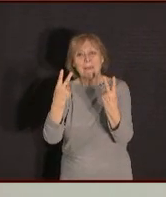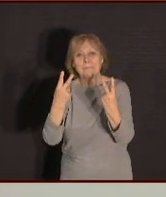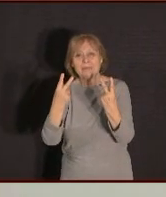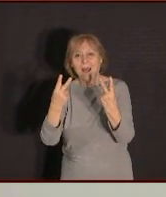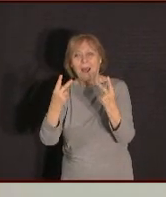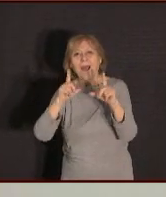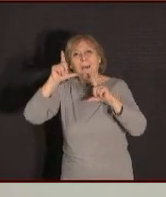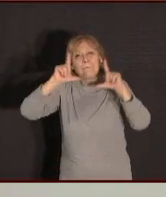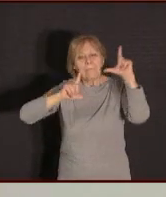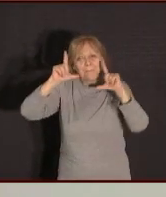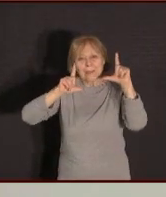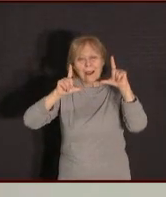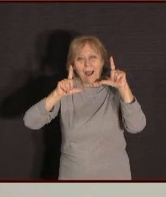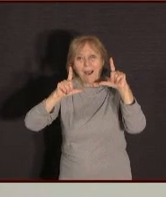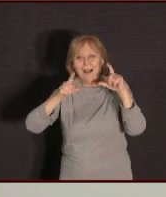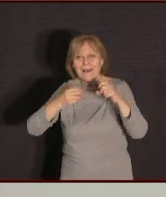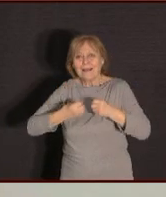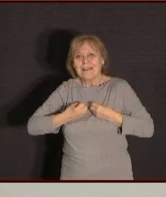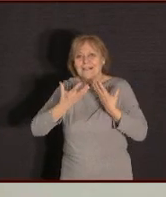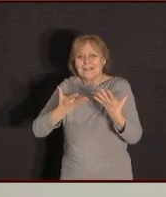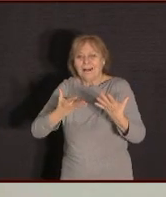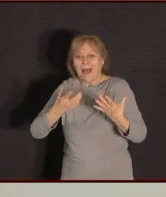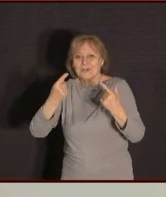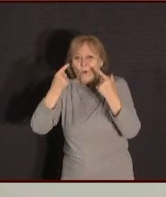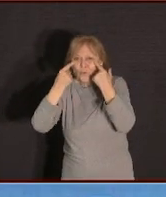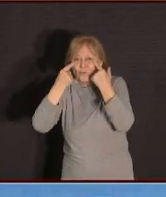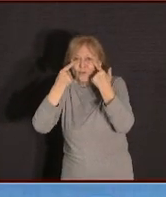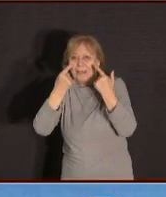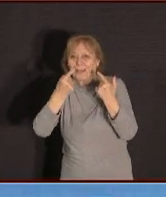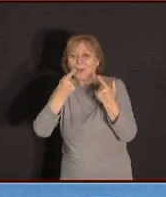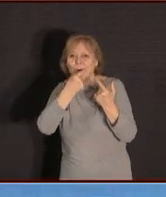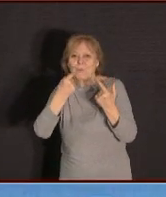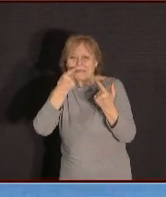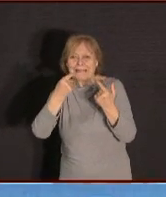tudi predvsem mimika obraza, izraz, oči, ustnic, gibanje telesa.